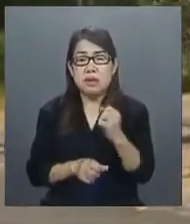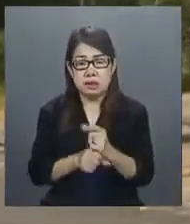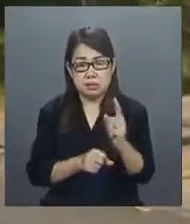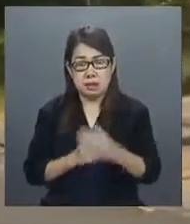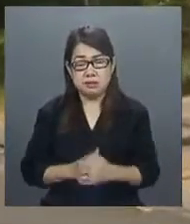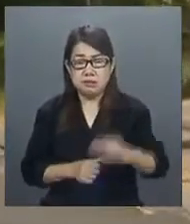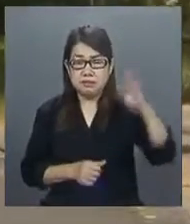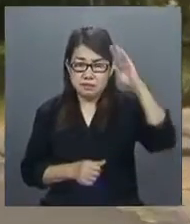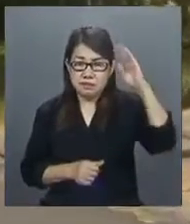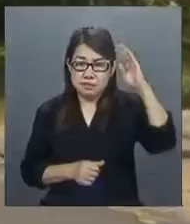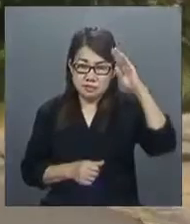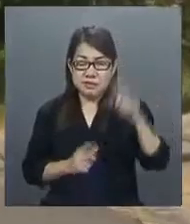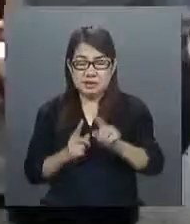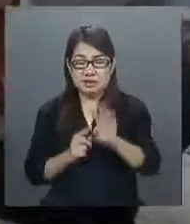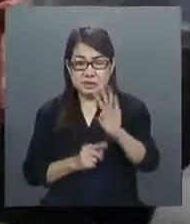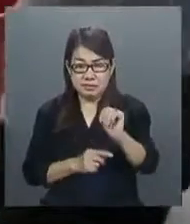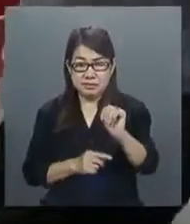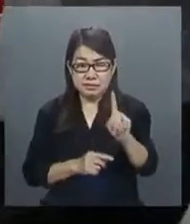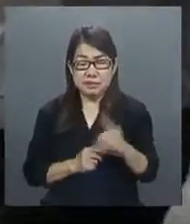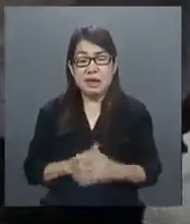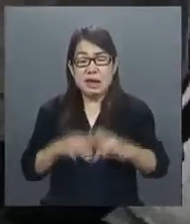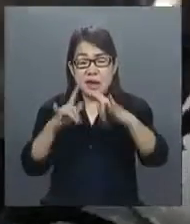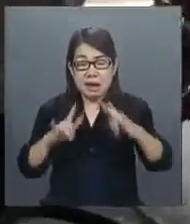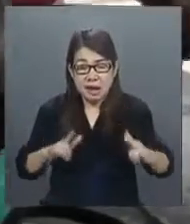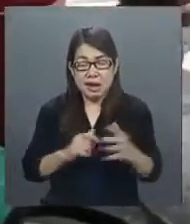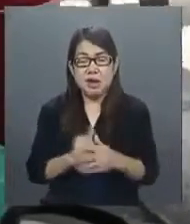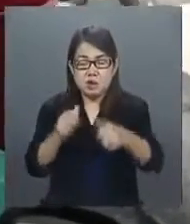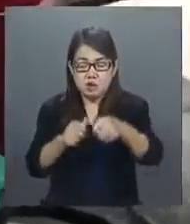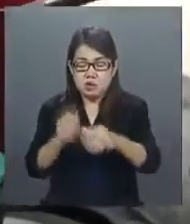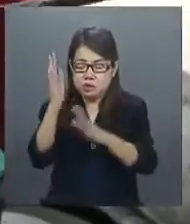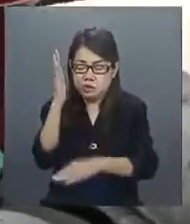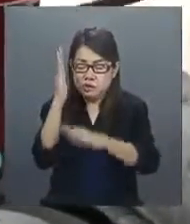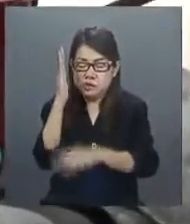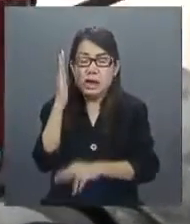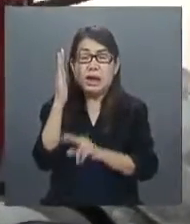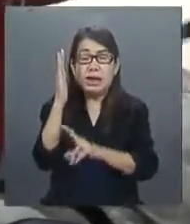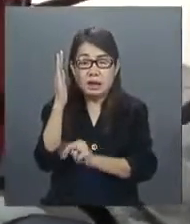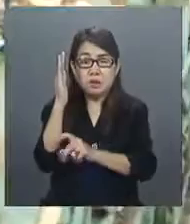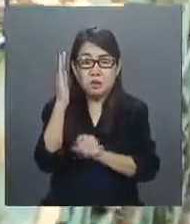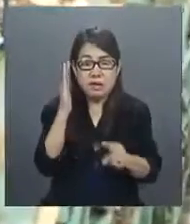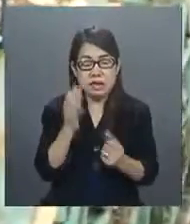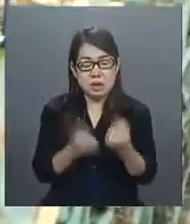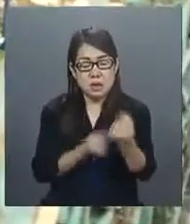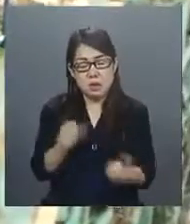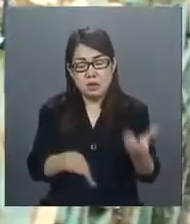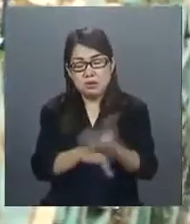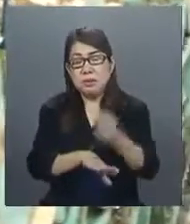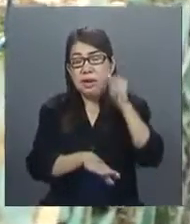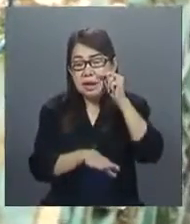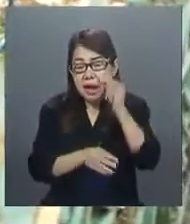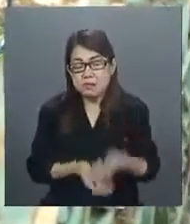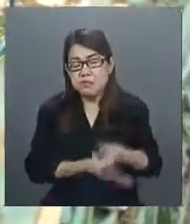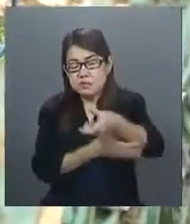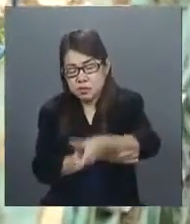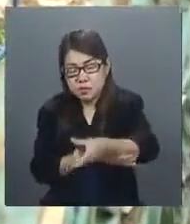มณฑลหารบกที่ 41ค่ายวชิราวุฒิจังหวัดนครศรีธรรมราชนำรถบรรทุกน้ำออกจกจ่ายให้กับชาวบ้านในเขตเทศบาล